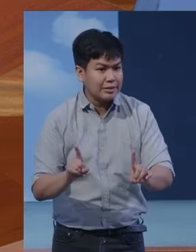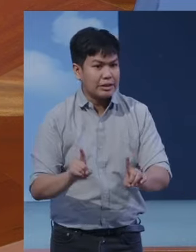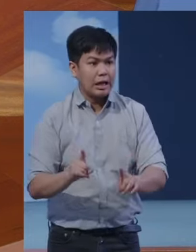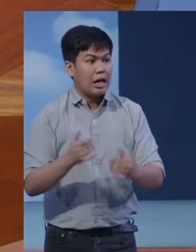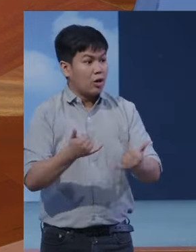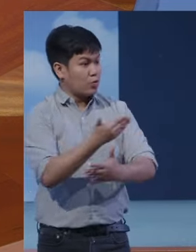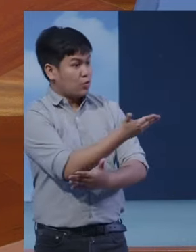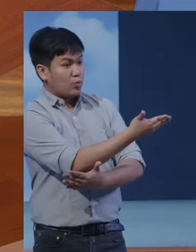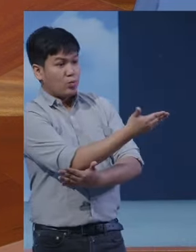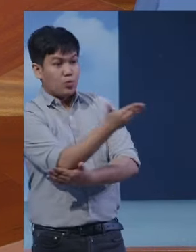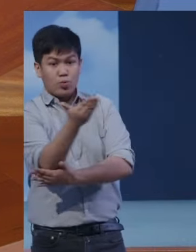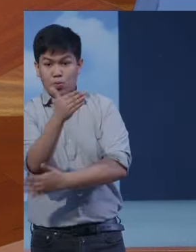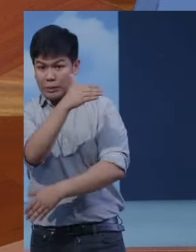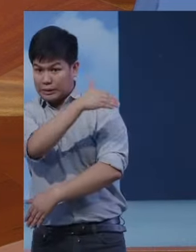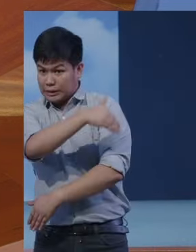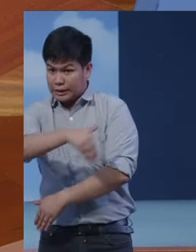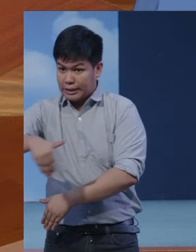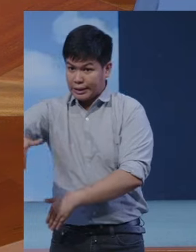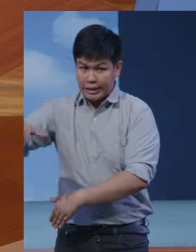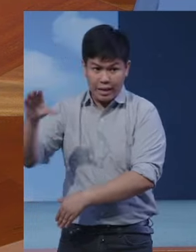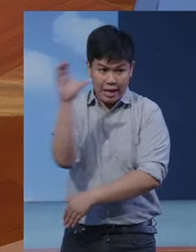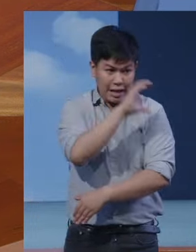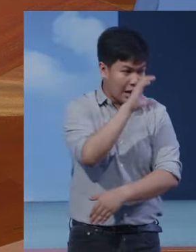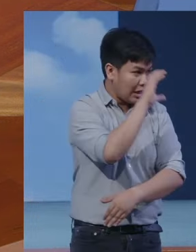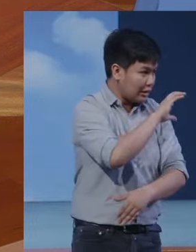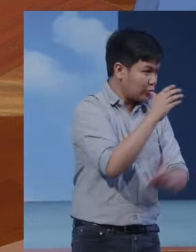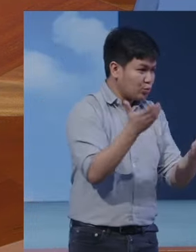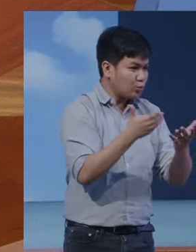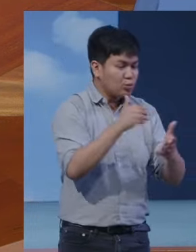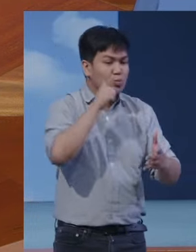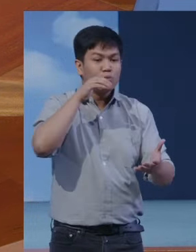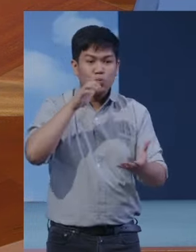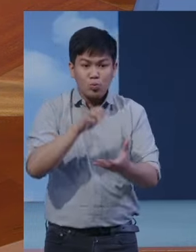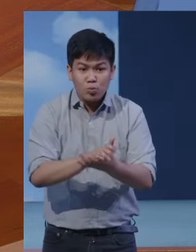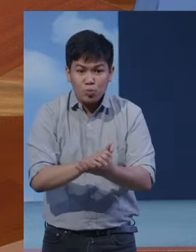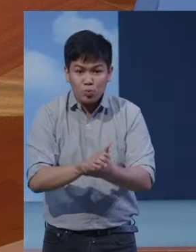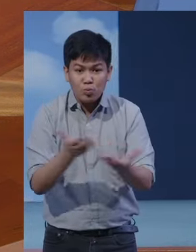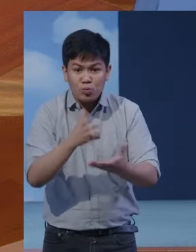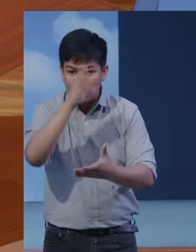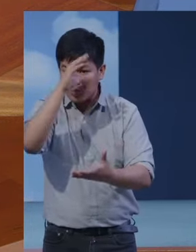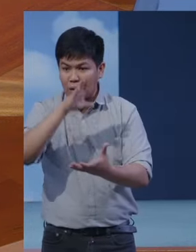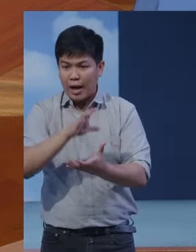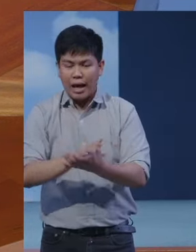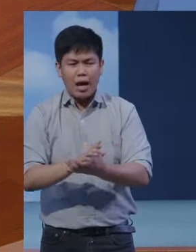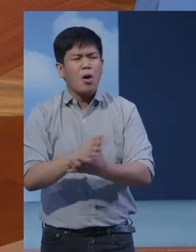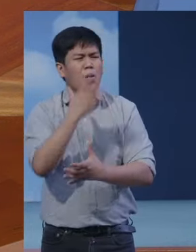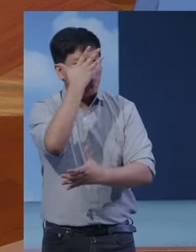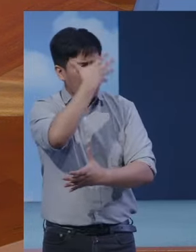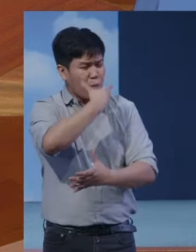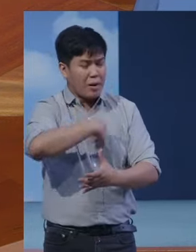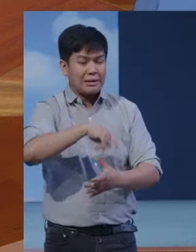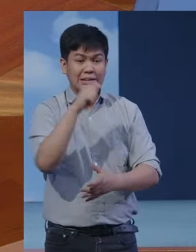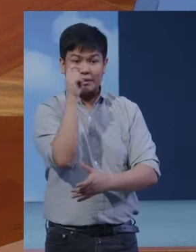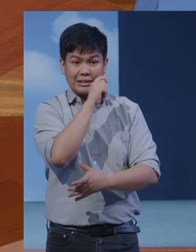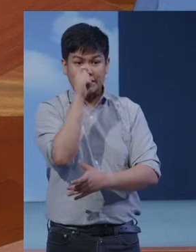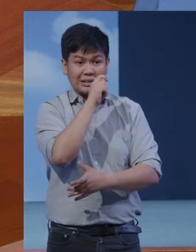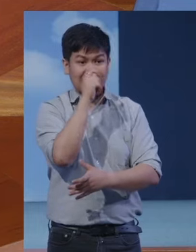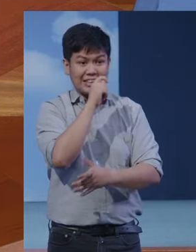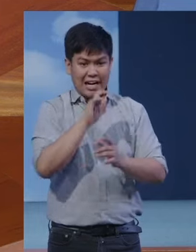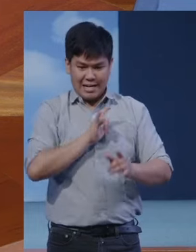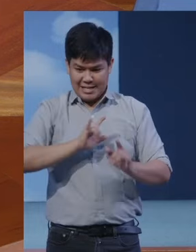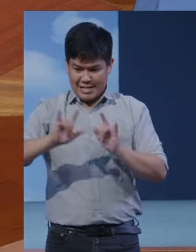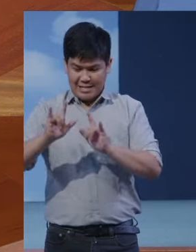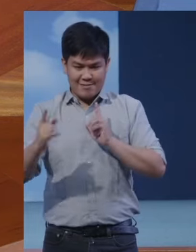inyo yung naghahanap pa ng inyong kabiyak no napakaganda nung Tagalog word na